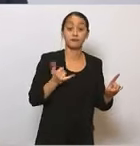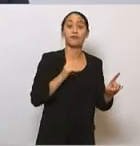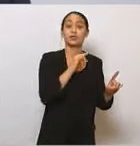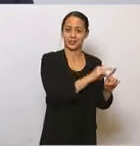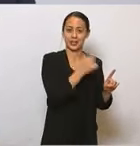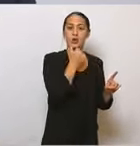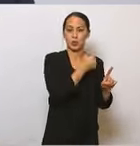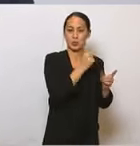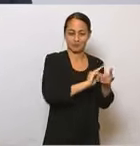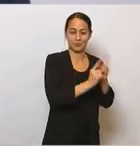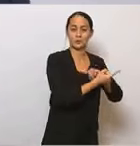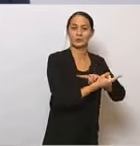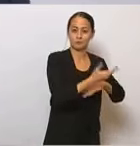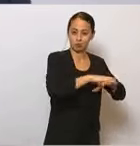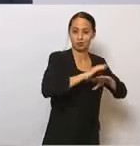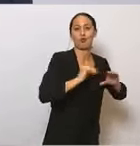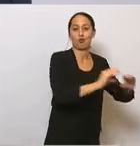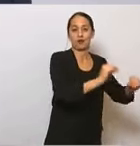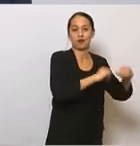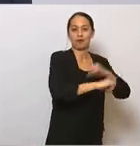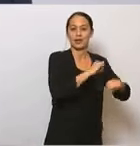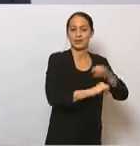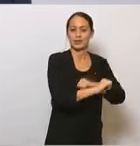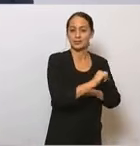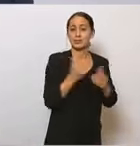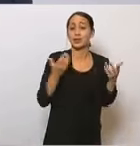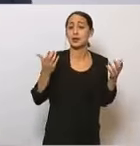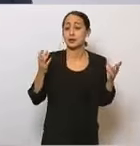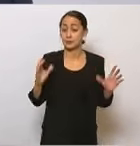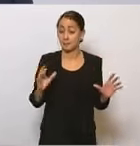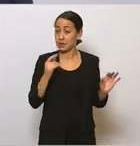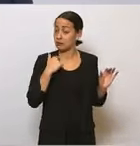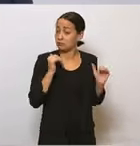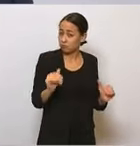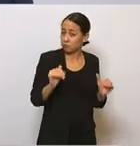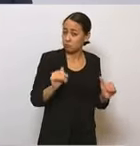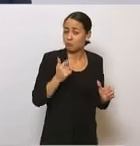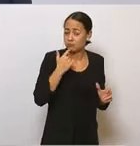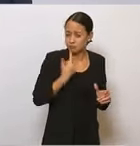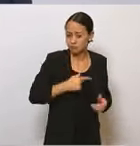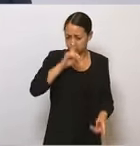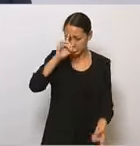DMA. Et d'une certaine manière, il y a quand même un petit sujet d'inquiétude dans